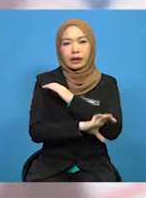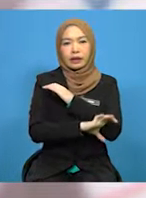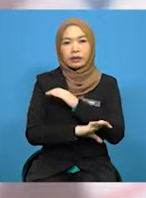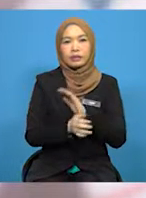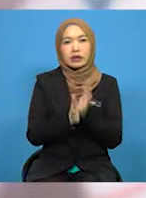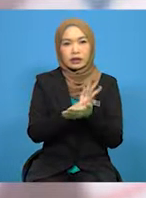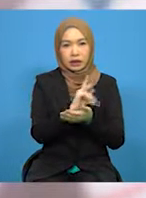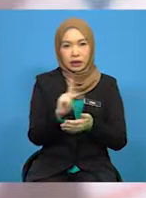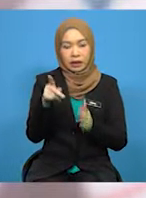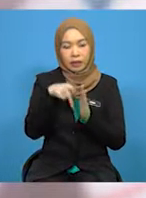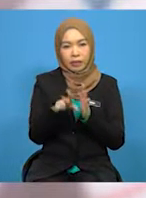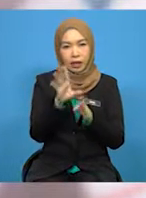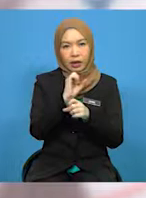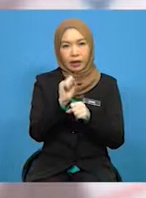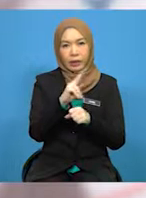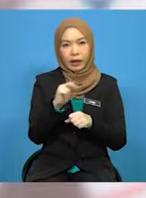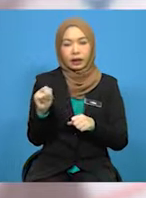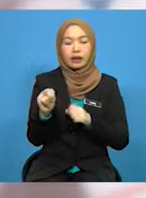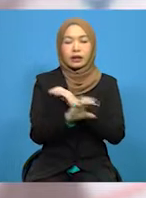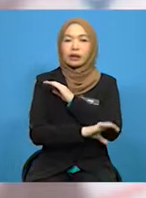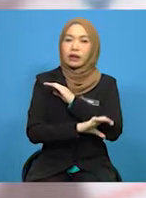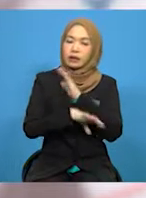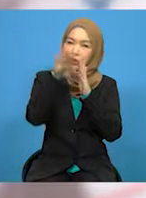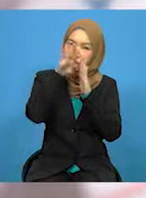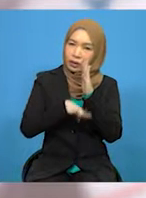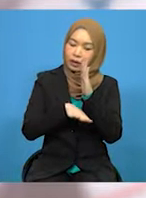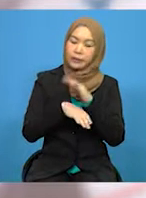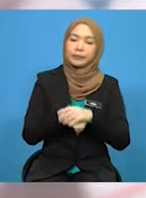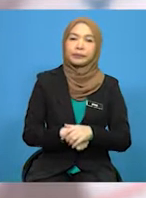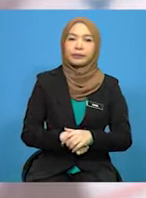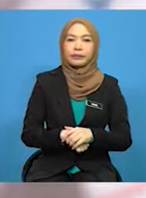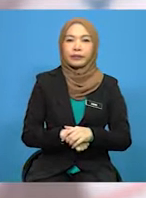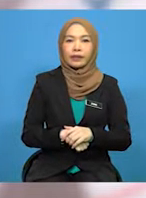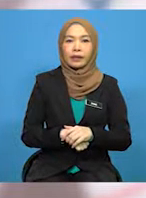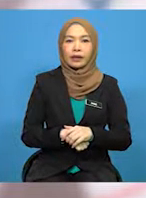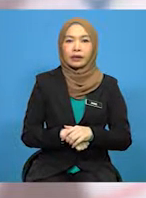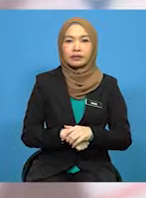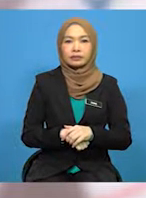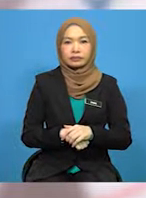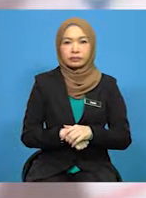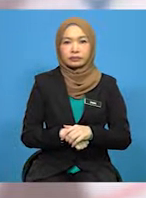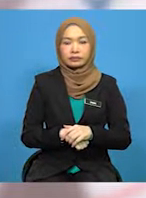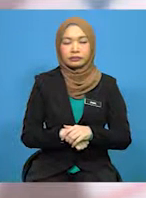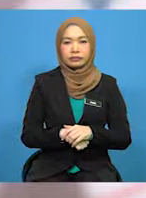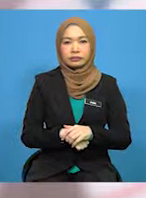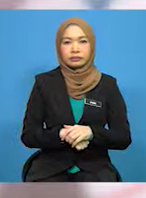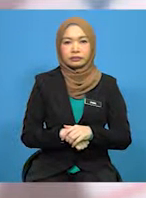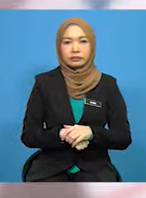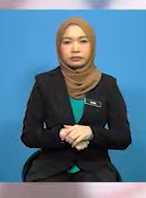menyebabkan pendapatan negara terkurang anggar. Kemudahan dan